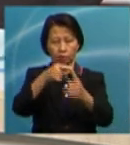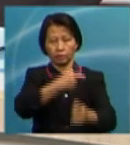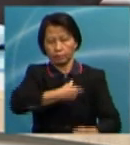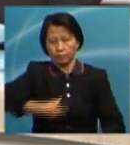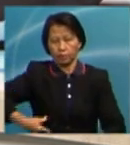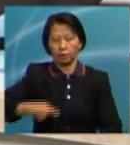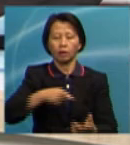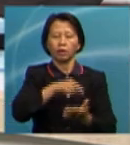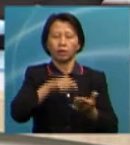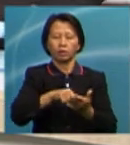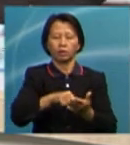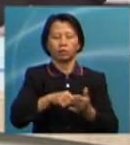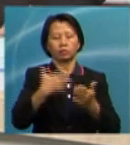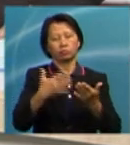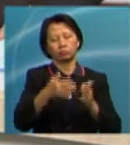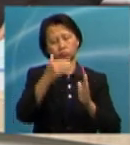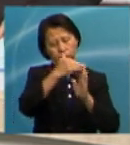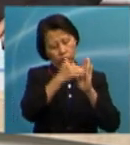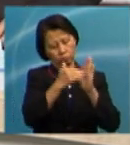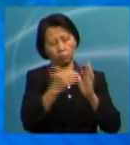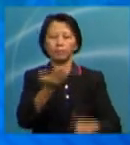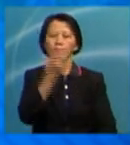produser biasa